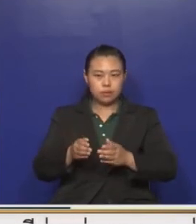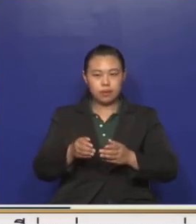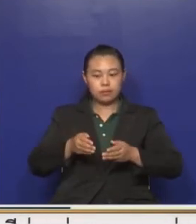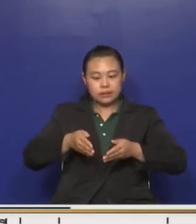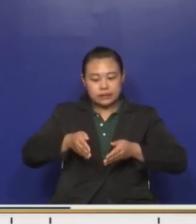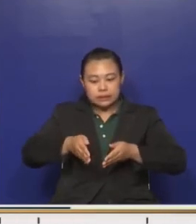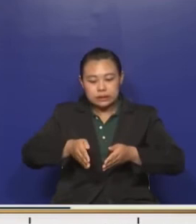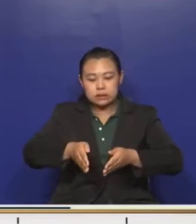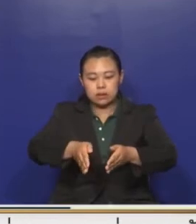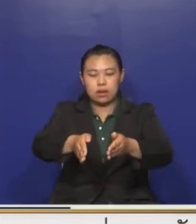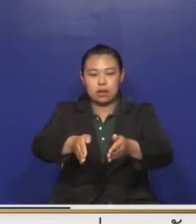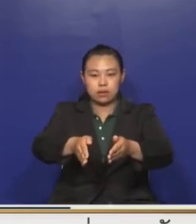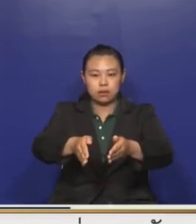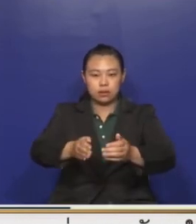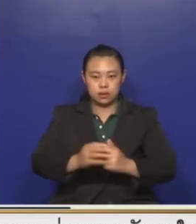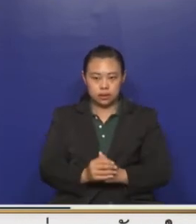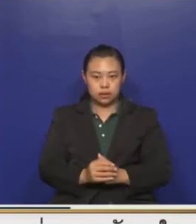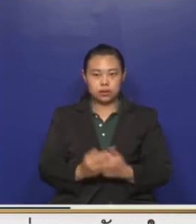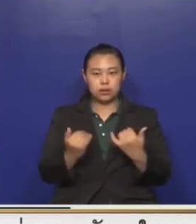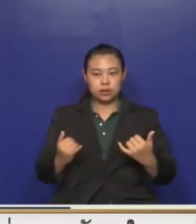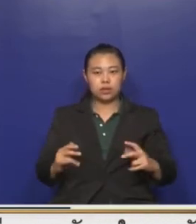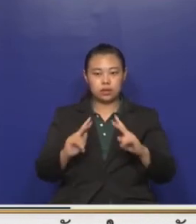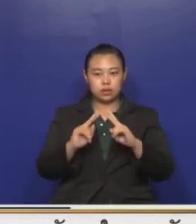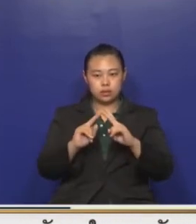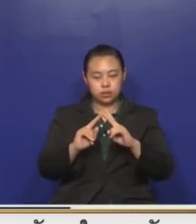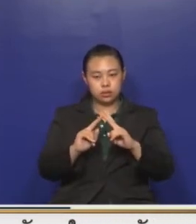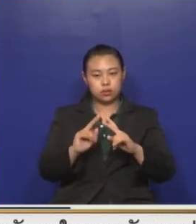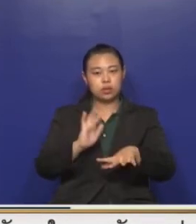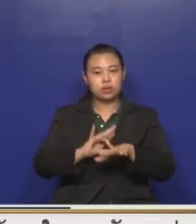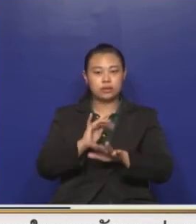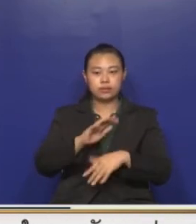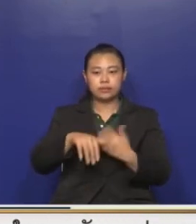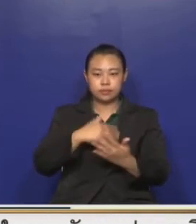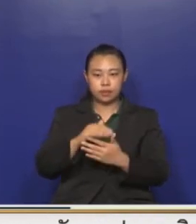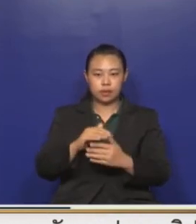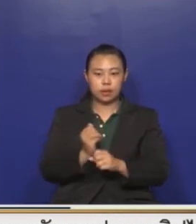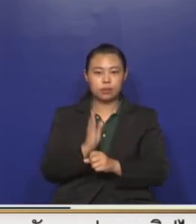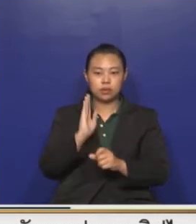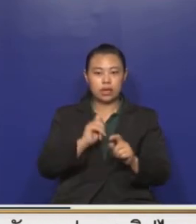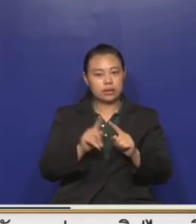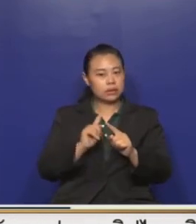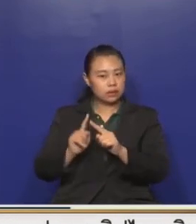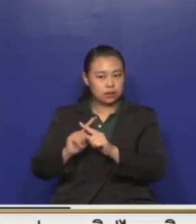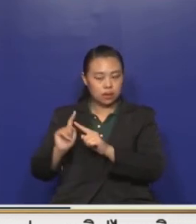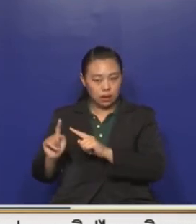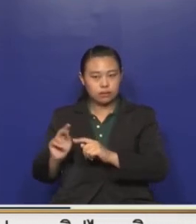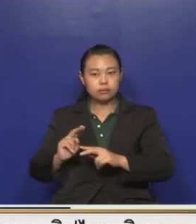จดออกไปนั้นวันนี้ทางกระสวงสญญwolf royฮรมชาิบางบริสัท presentsั่น